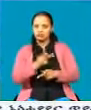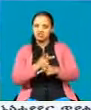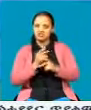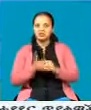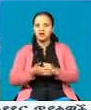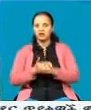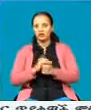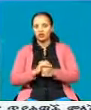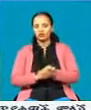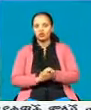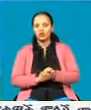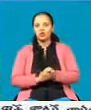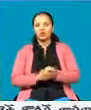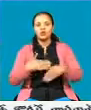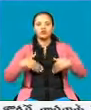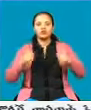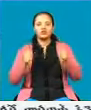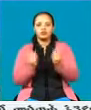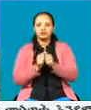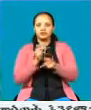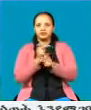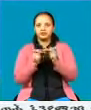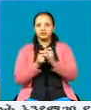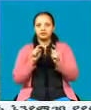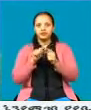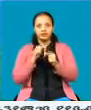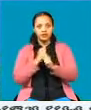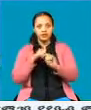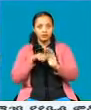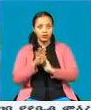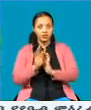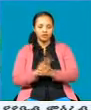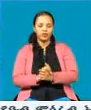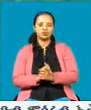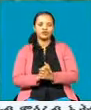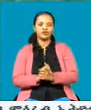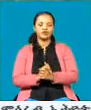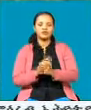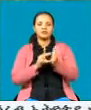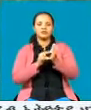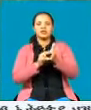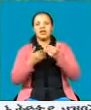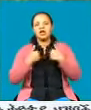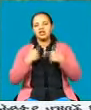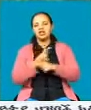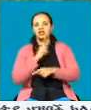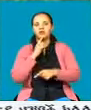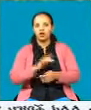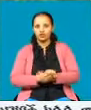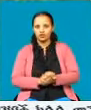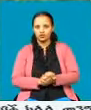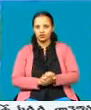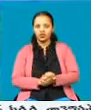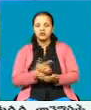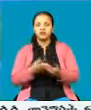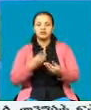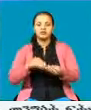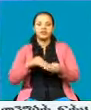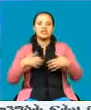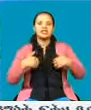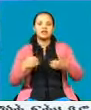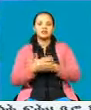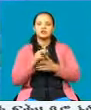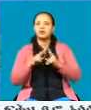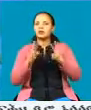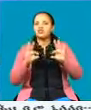አመቻችቶ ወጣቶችንም አደራጅቶ ወደዚህ ስራ በማስገባቱ አርአያነት ያለው ተግባር ነው። ከሰብል በተጨማሪ ለእንስሳት ምርትም